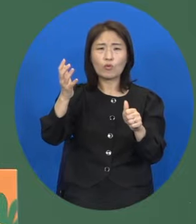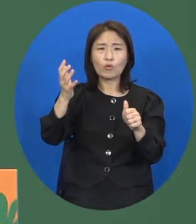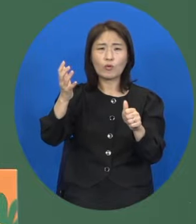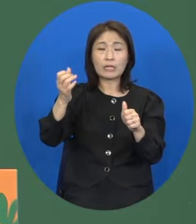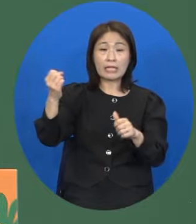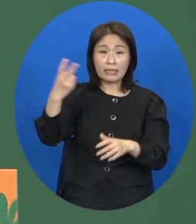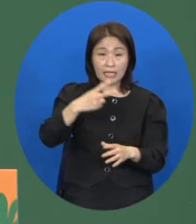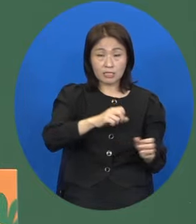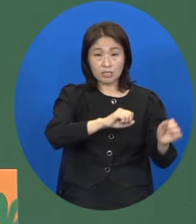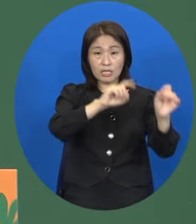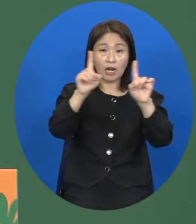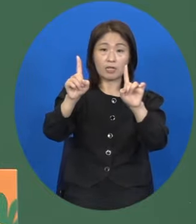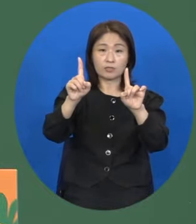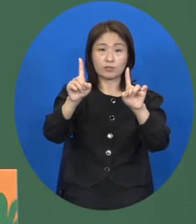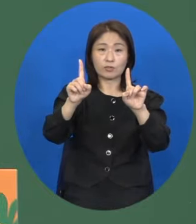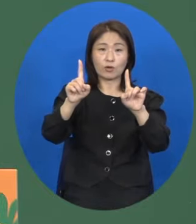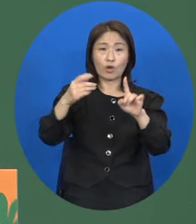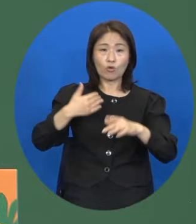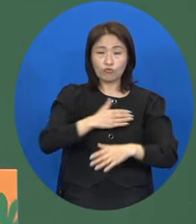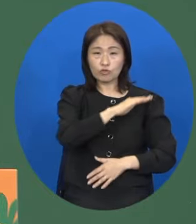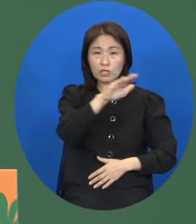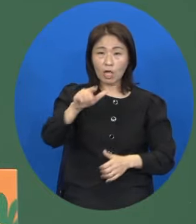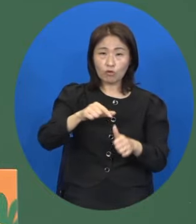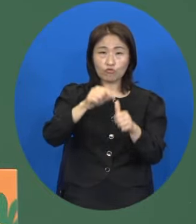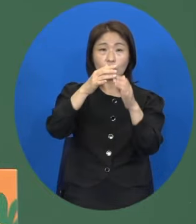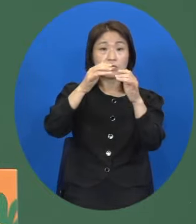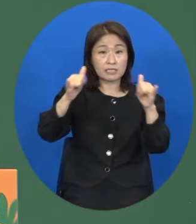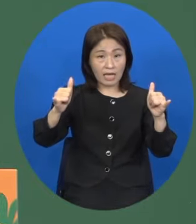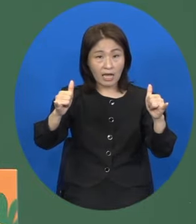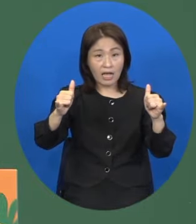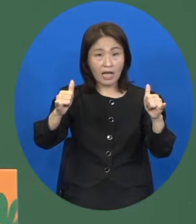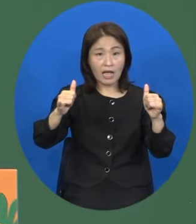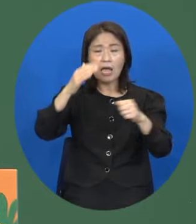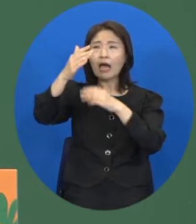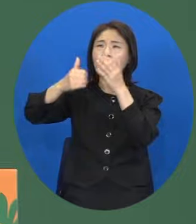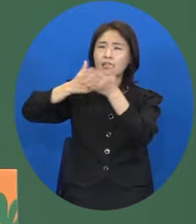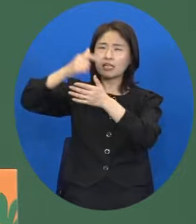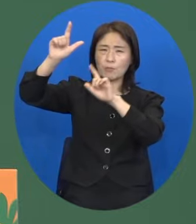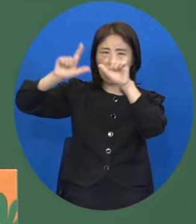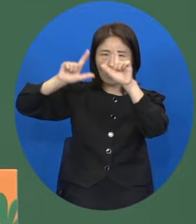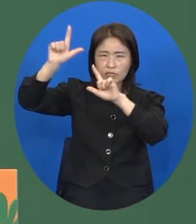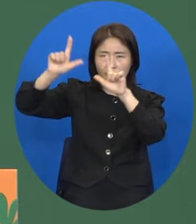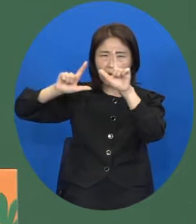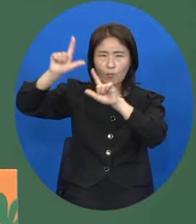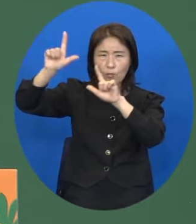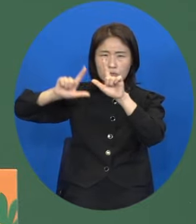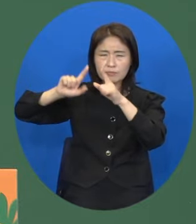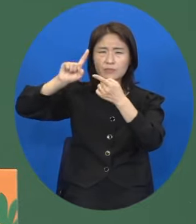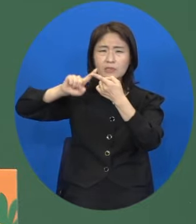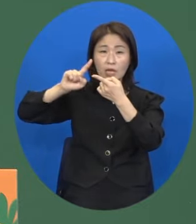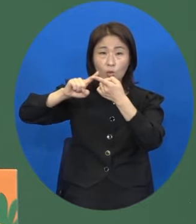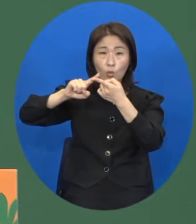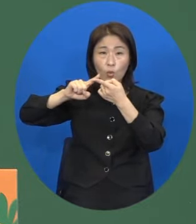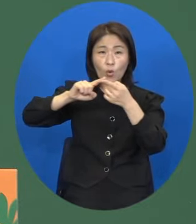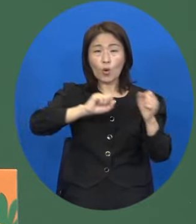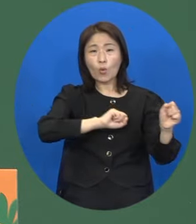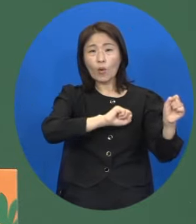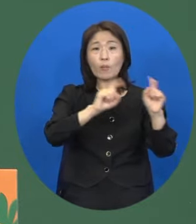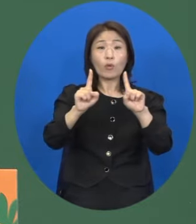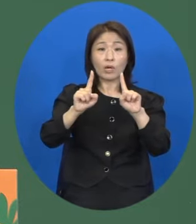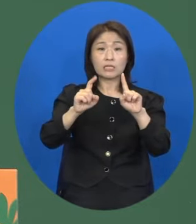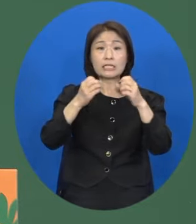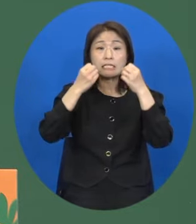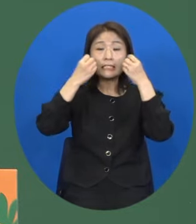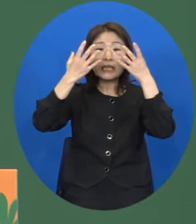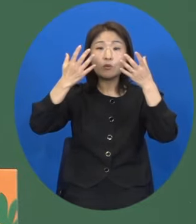다시 살아나셔서 우리의 구원자 메시아 하나님의 형상을 회복하는 새로운